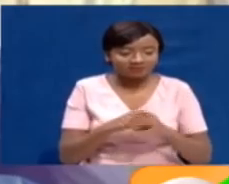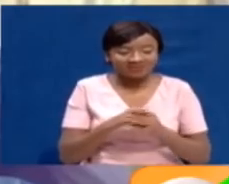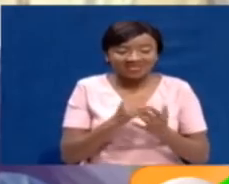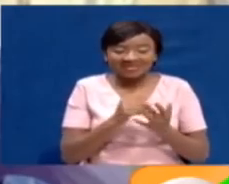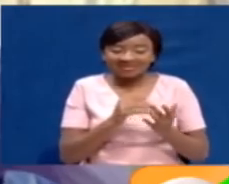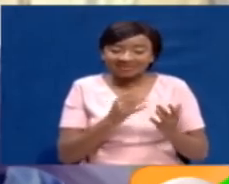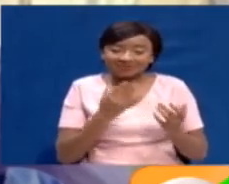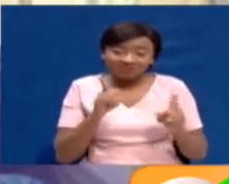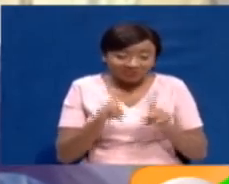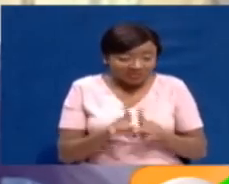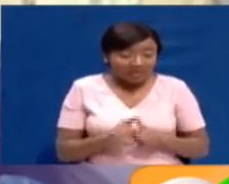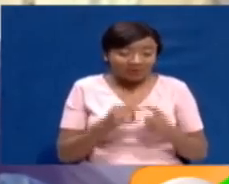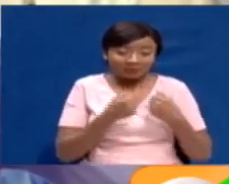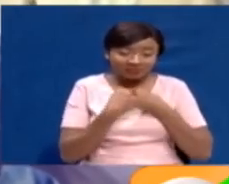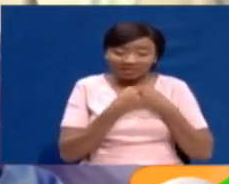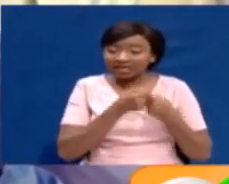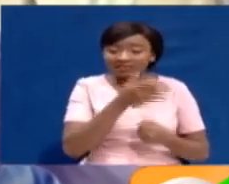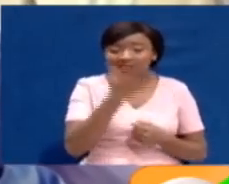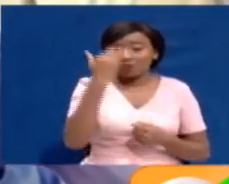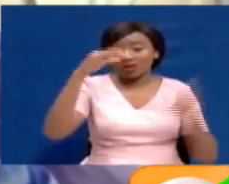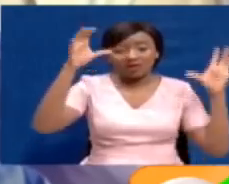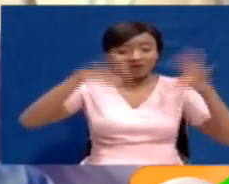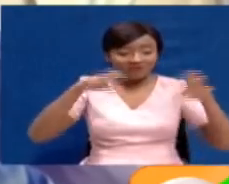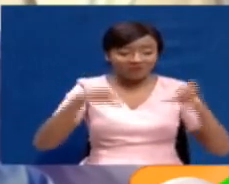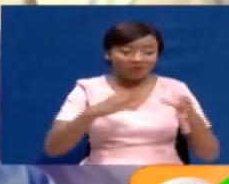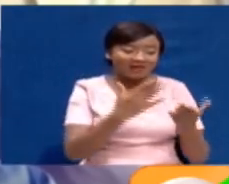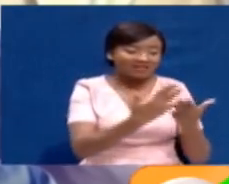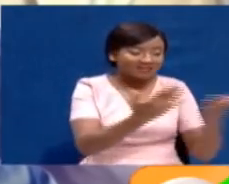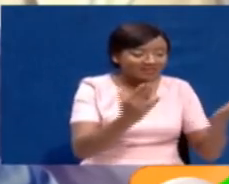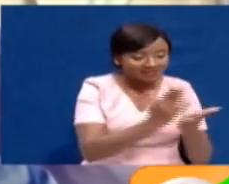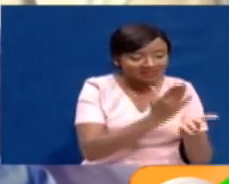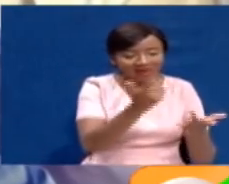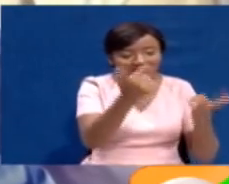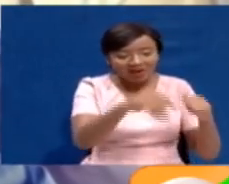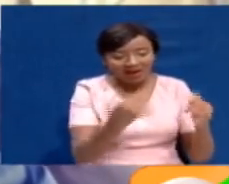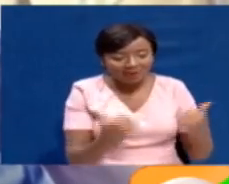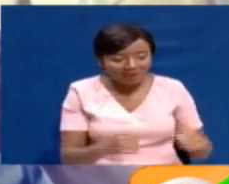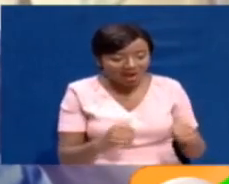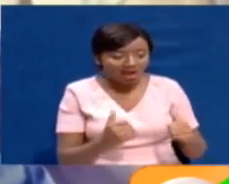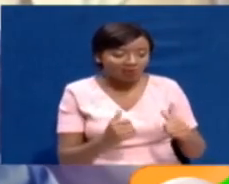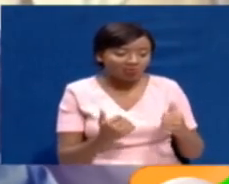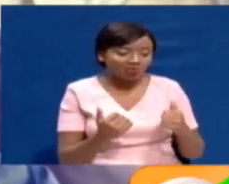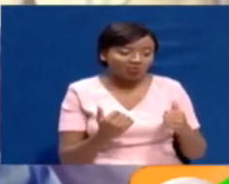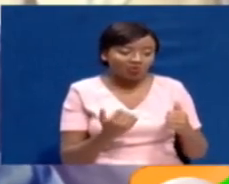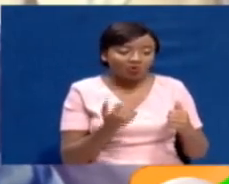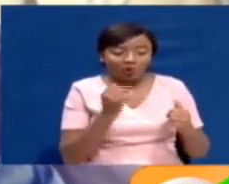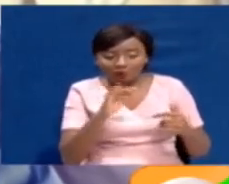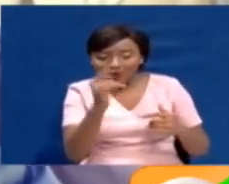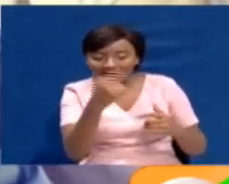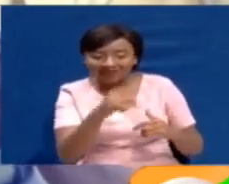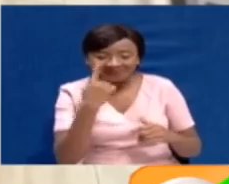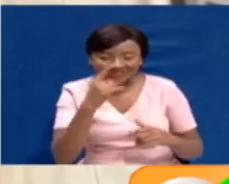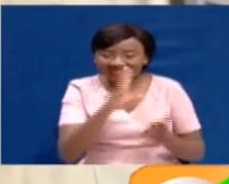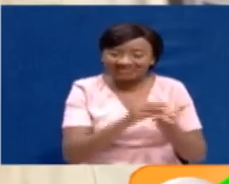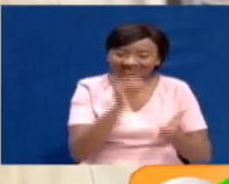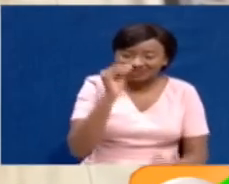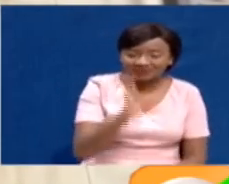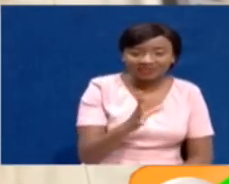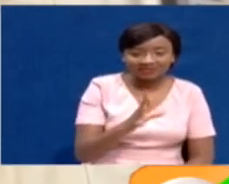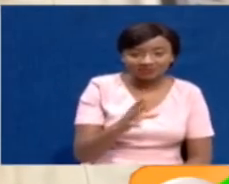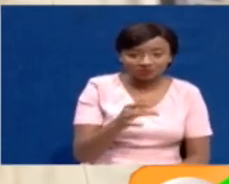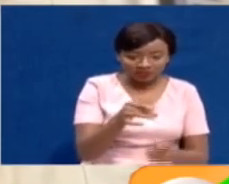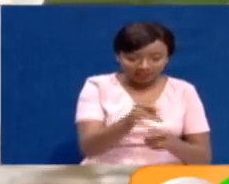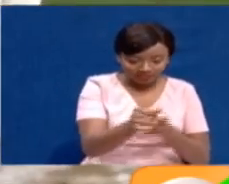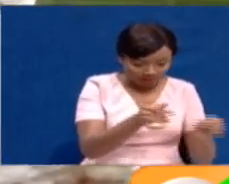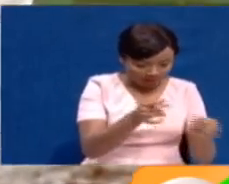Kuna hizo mashida pia unapata sababu ya mvua zingine zijaingia. Mahali unapata ingine iko bei iko juu. Once